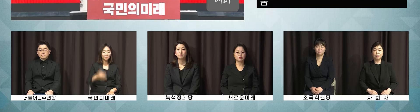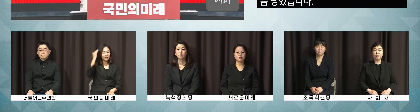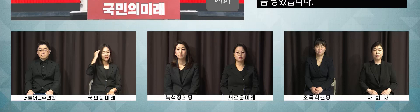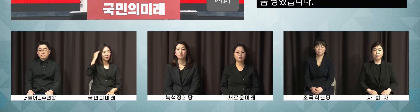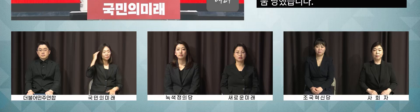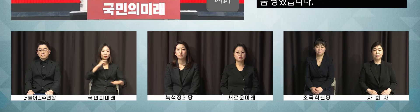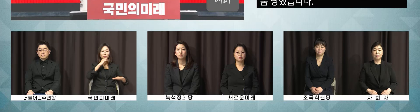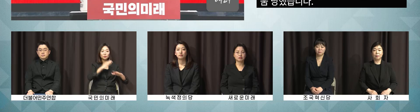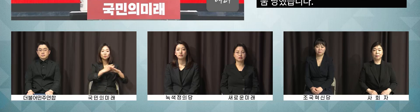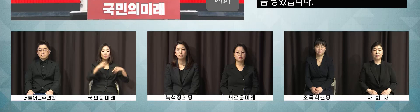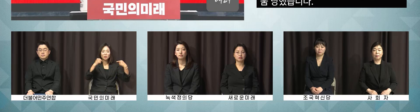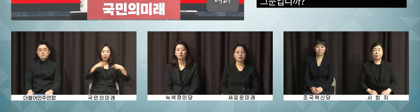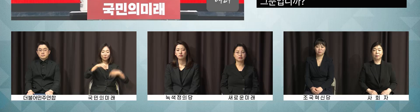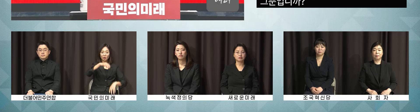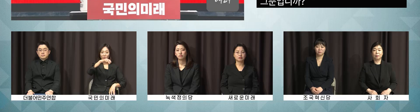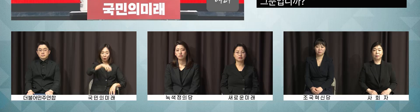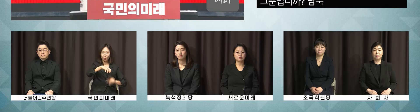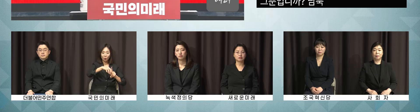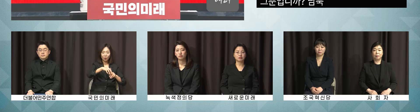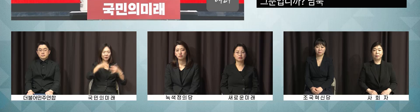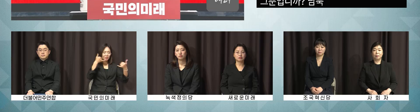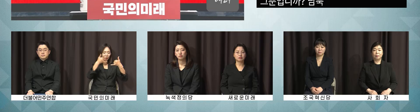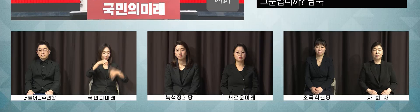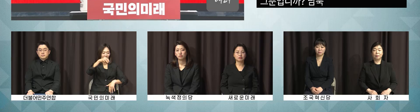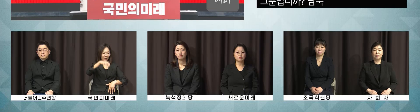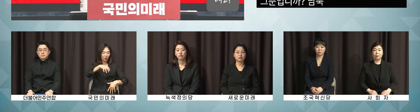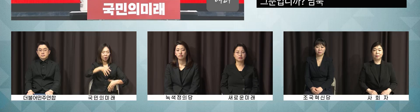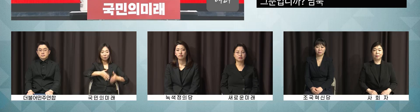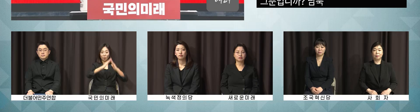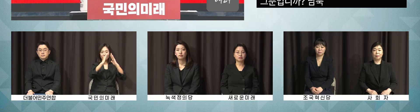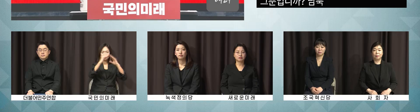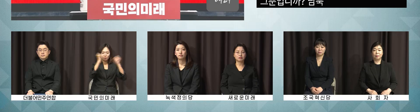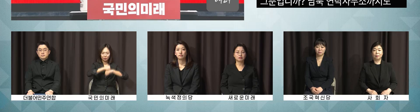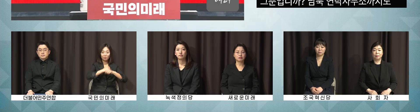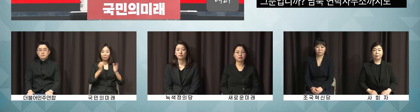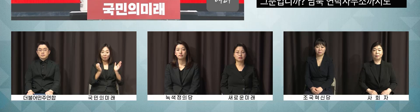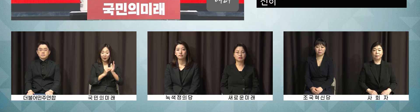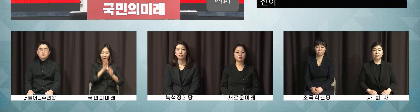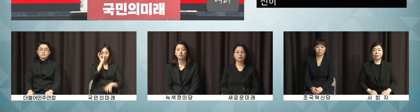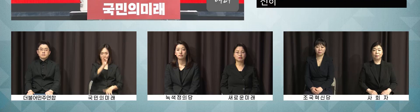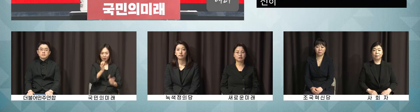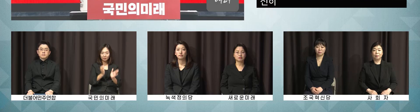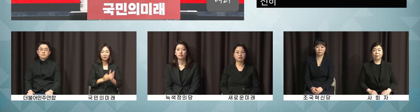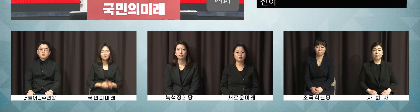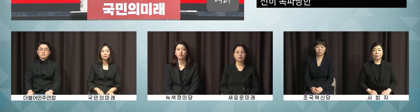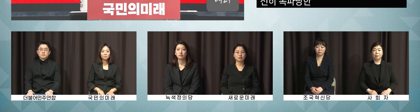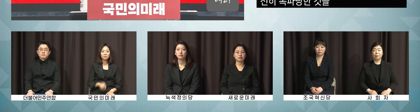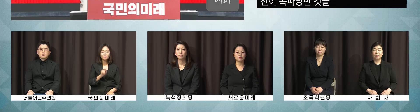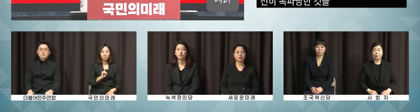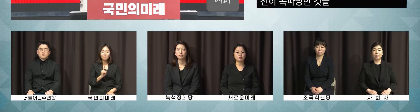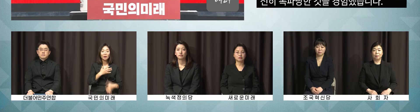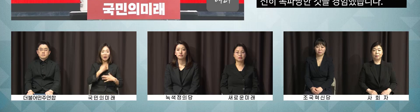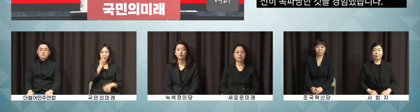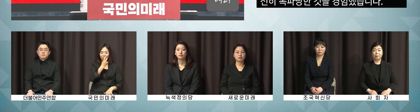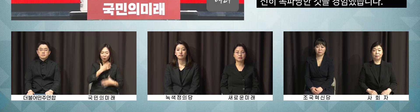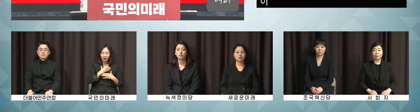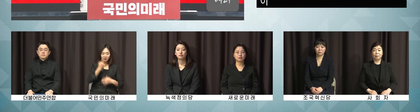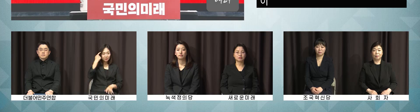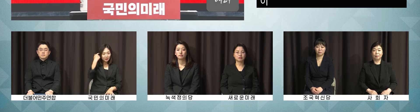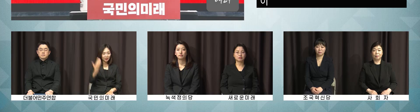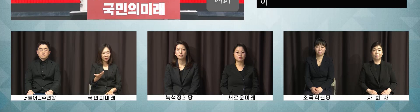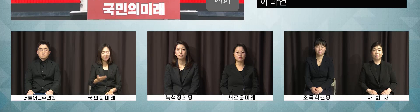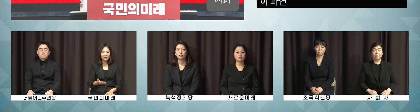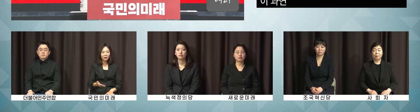남북 협의소 연락사무소까지도 완전히 폭파당하는 것을 경험했습니다. 이것이 과연 안보